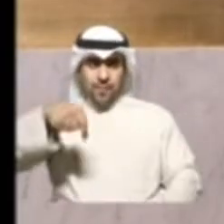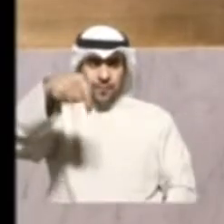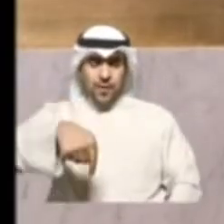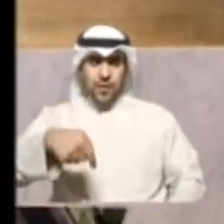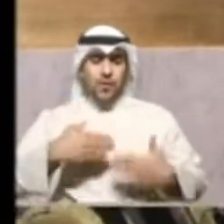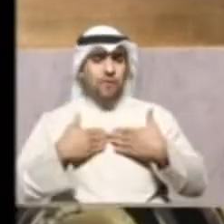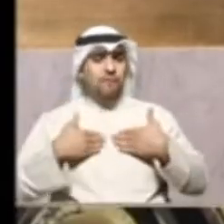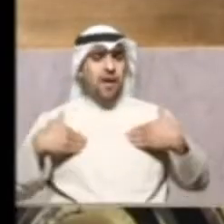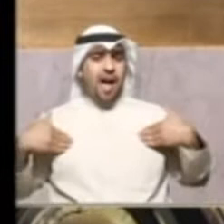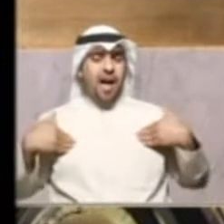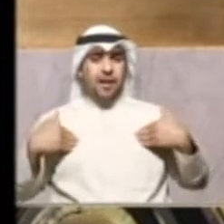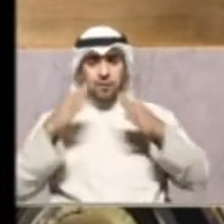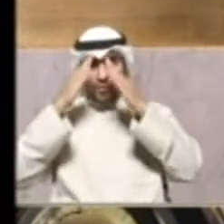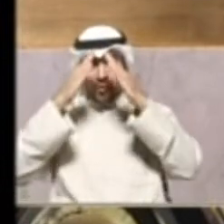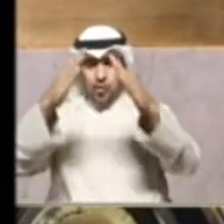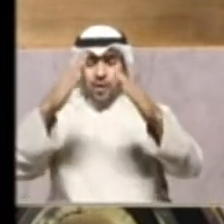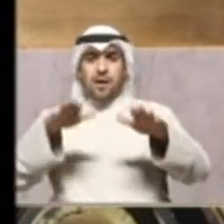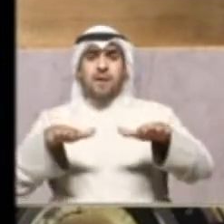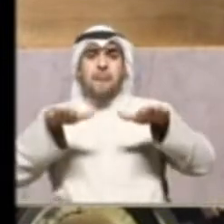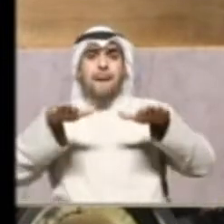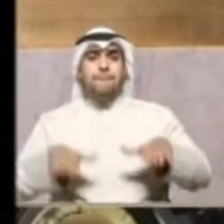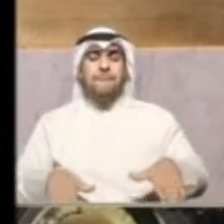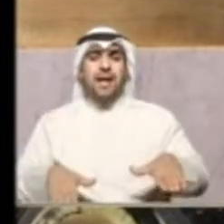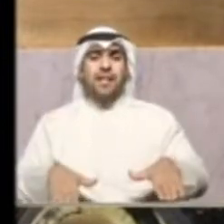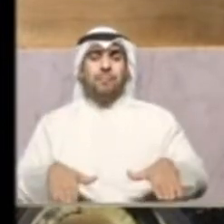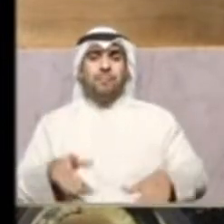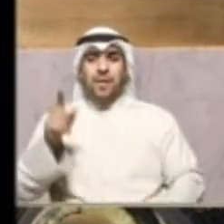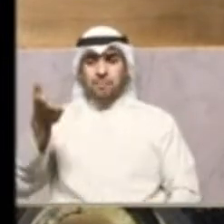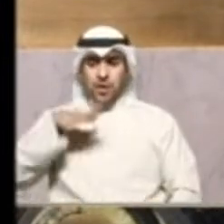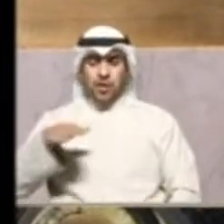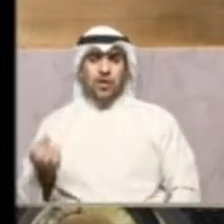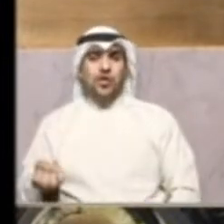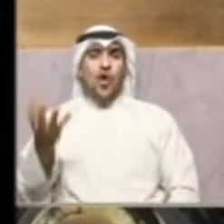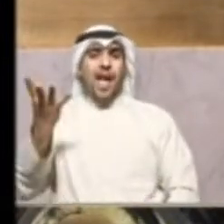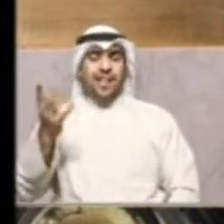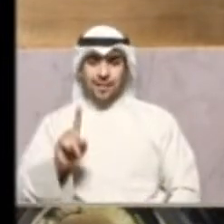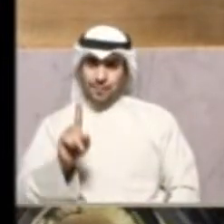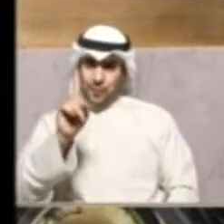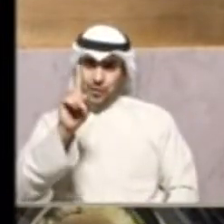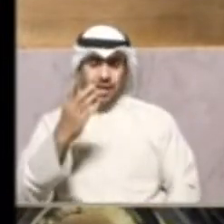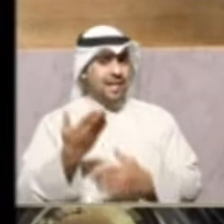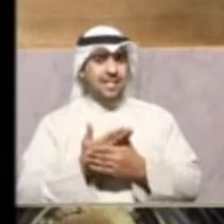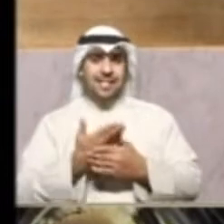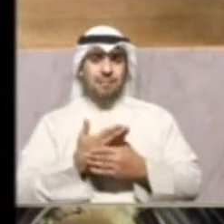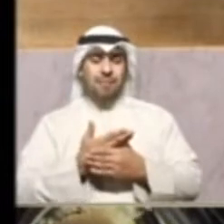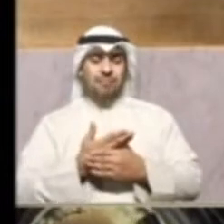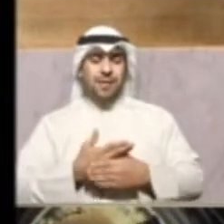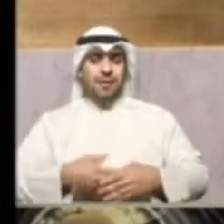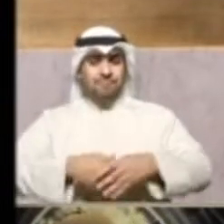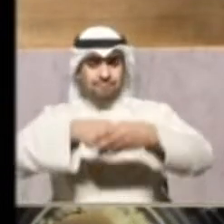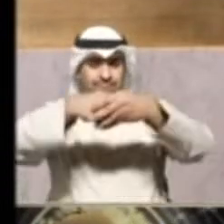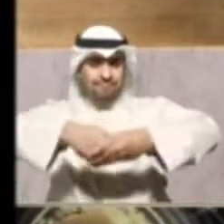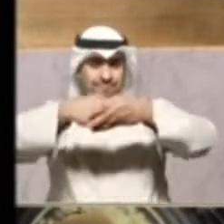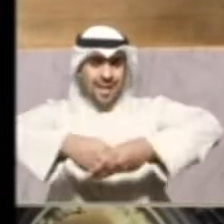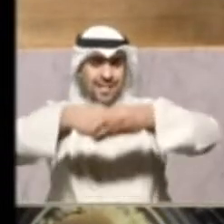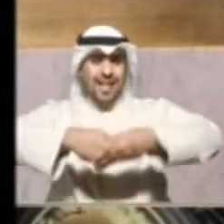هذه الفرصة يا مكتب الشهيد، إنكم وصلتونا لمصافحة الشيخ صباح الله يحفظه،